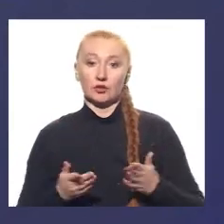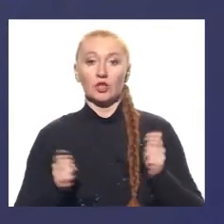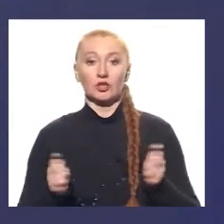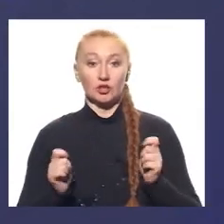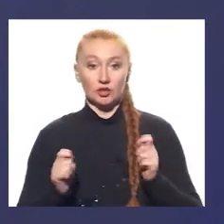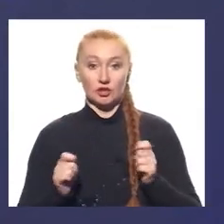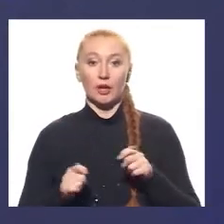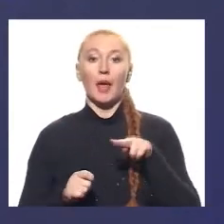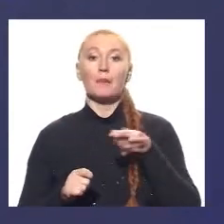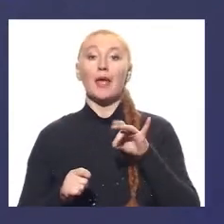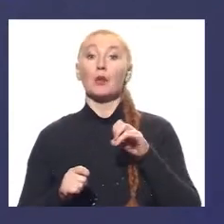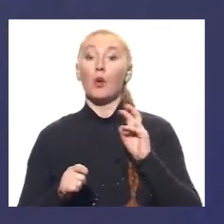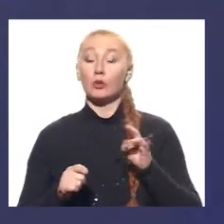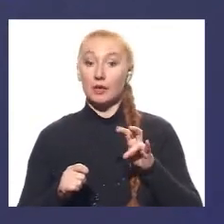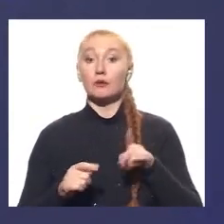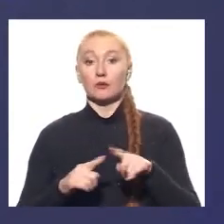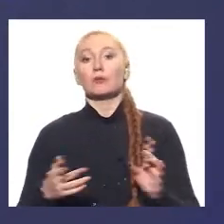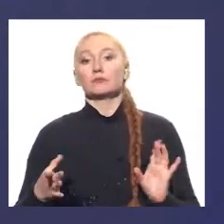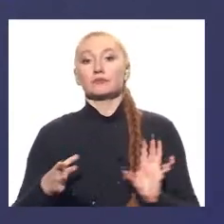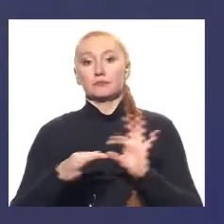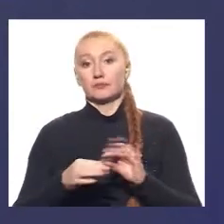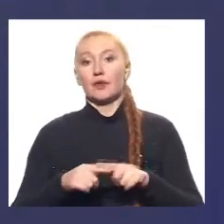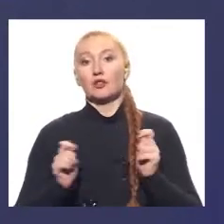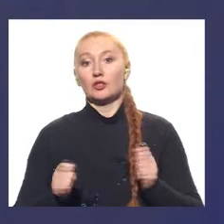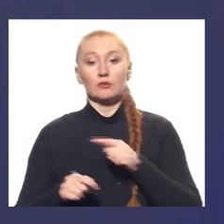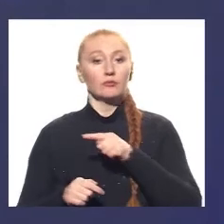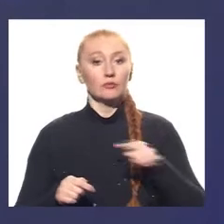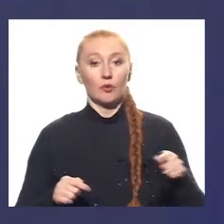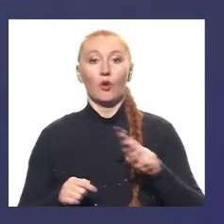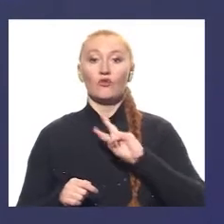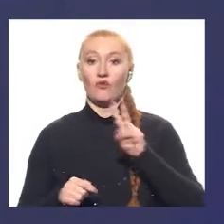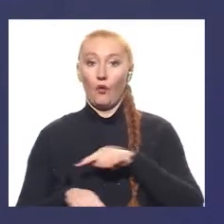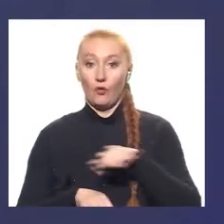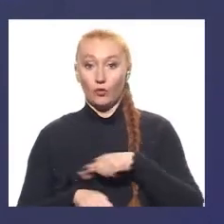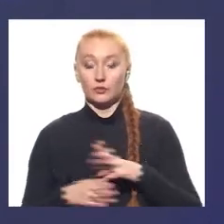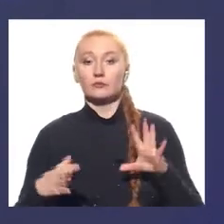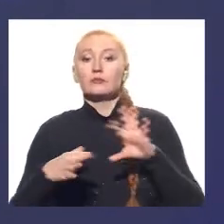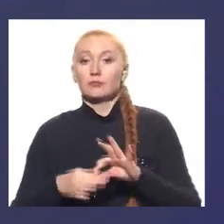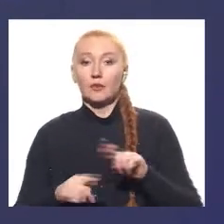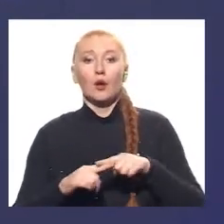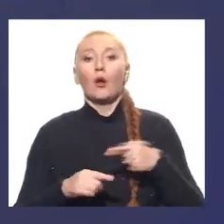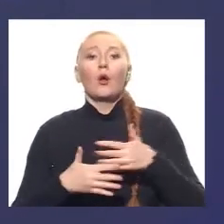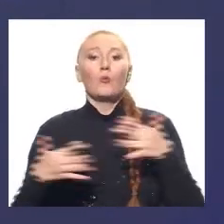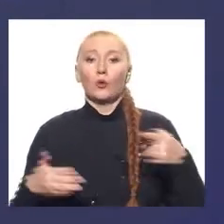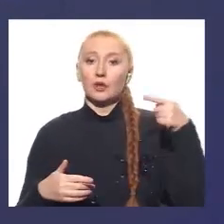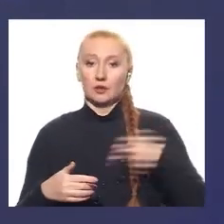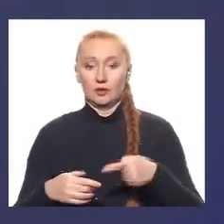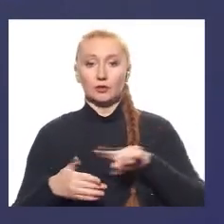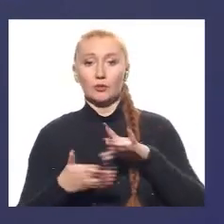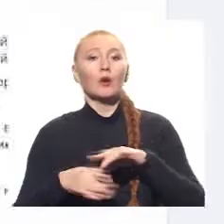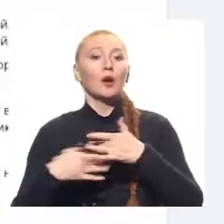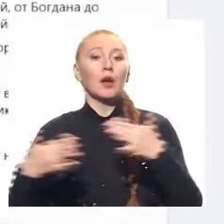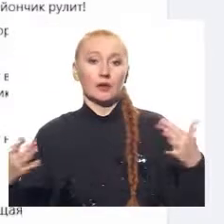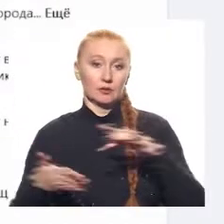діджей Сергій Перепьовкін. До інтерактивної дискотеки, яка тривала протягом 2 годин, долучилося понад 1000 людей з різних